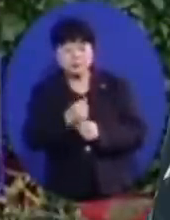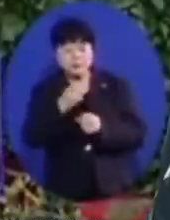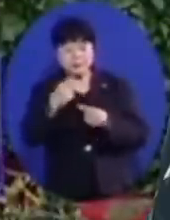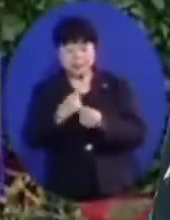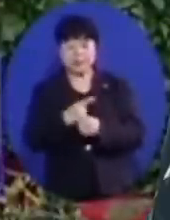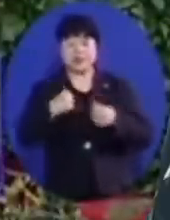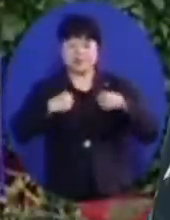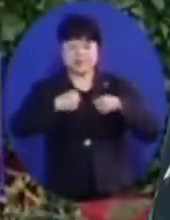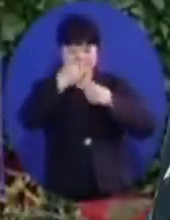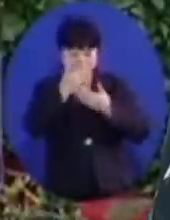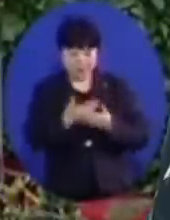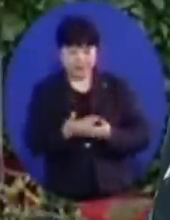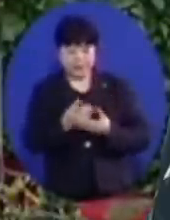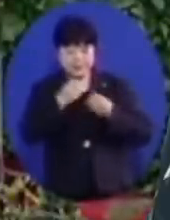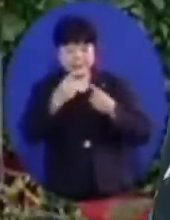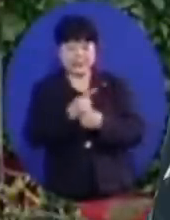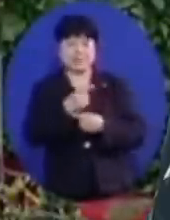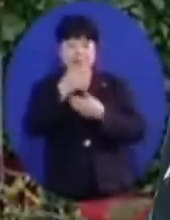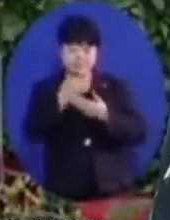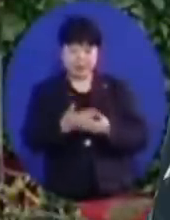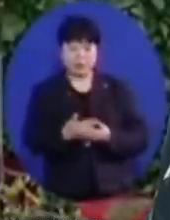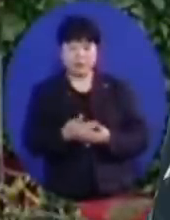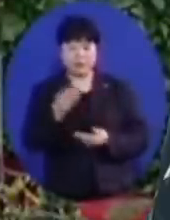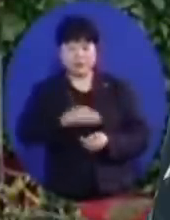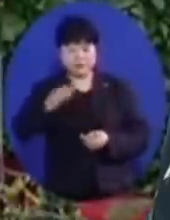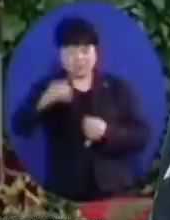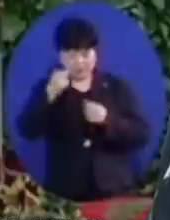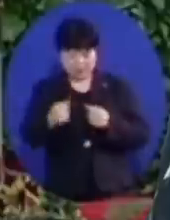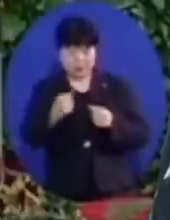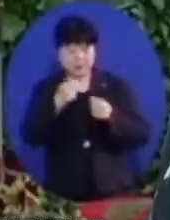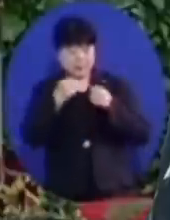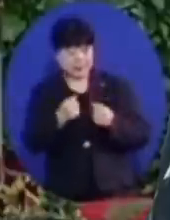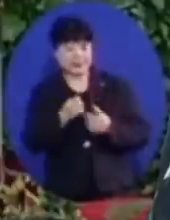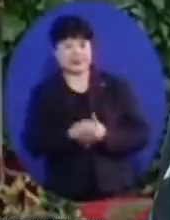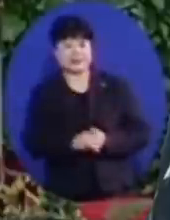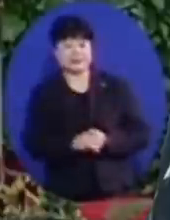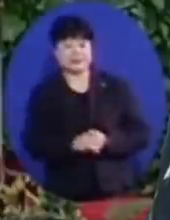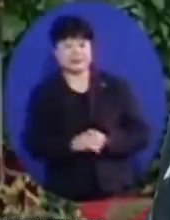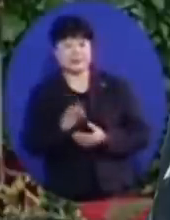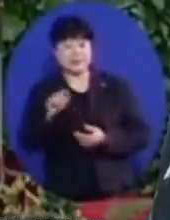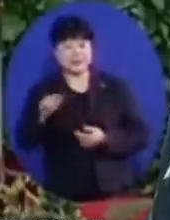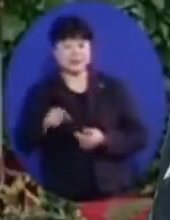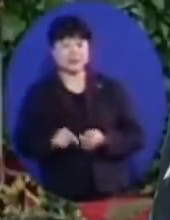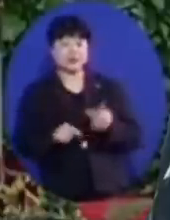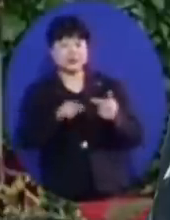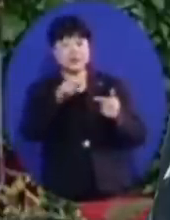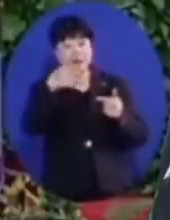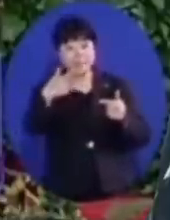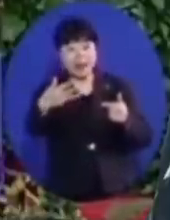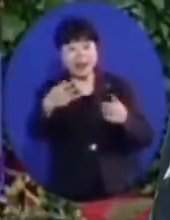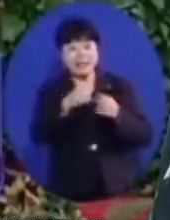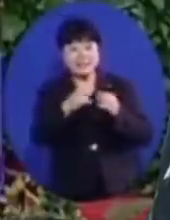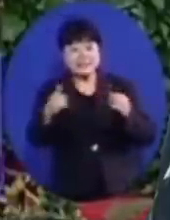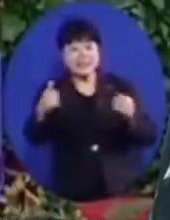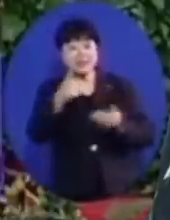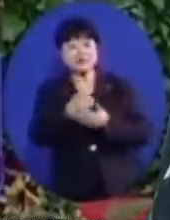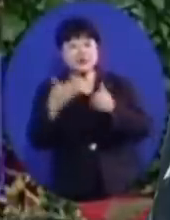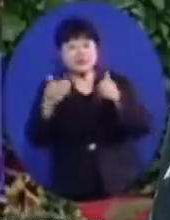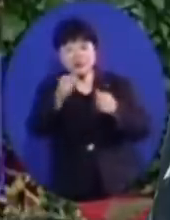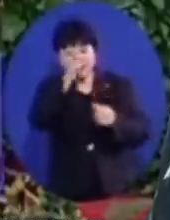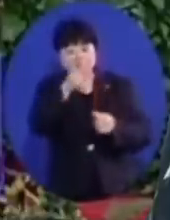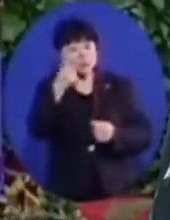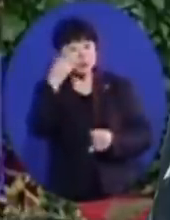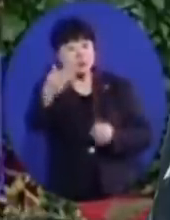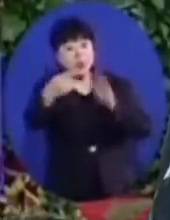사람을 입어라 나는 새 사람은 있고 정의롭게 살겠다 네가 가서 6장 8절에 사람아 주께서 선한 것이